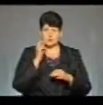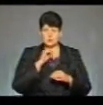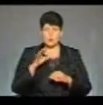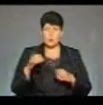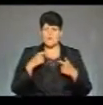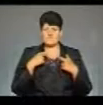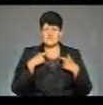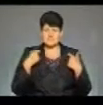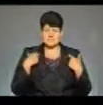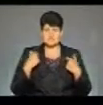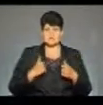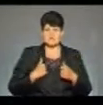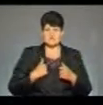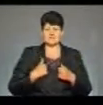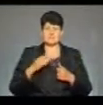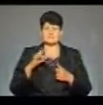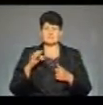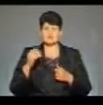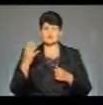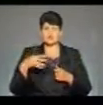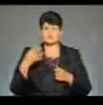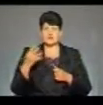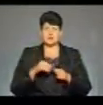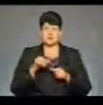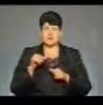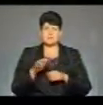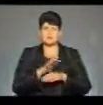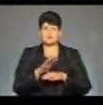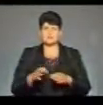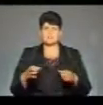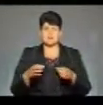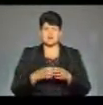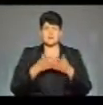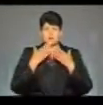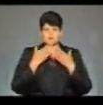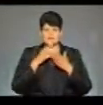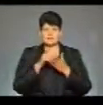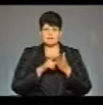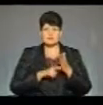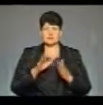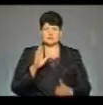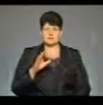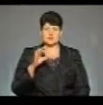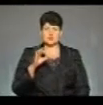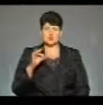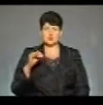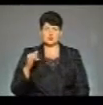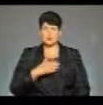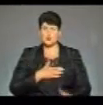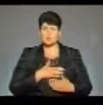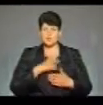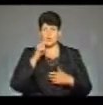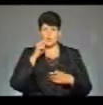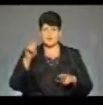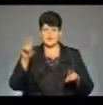Офіцери, солдати та сержанти 44-ї окремої артилерійської бригади прочитали вірш Володимира Сосюри «Любіть Україну». На